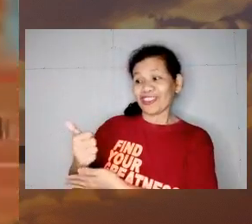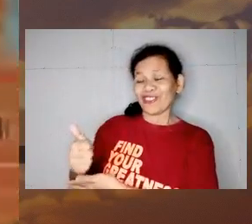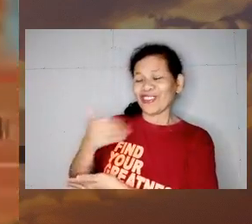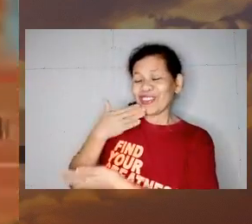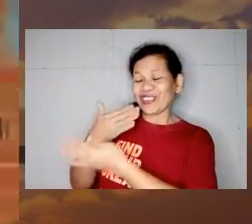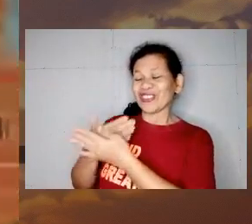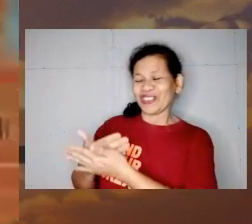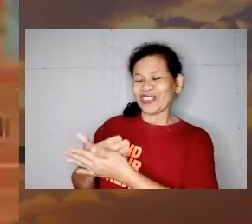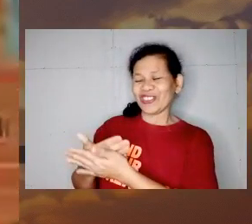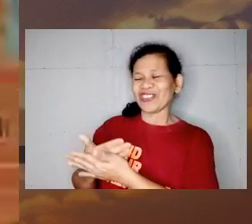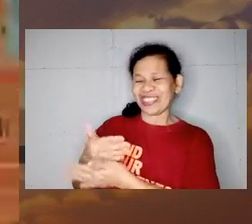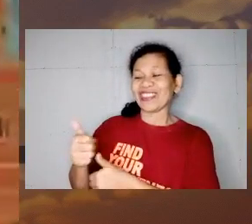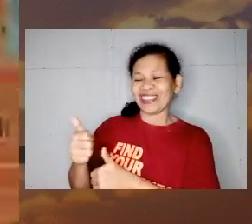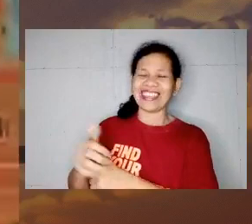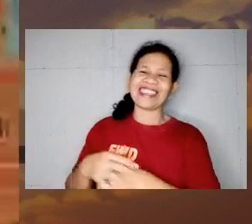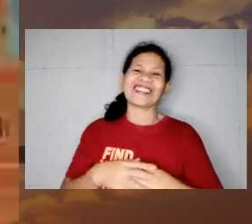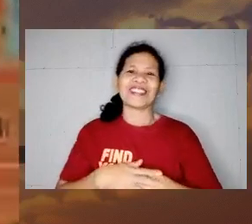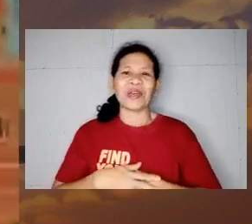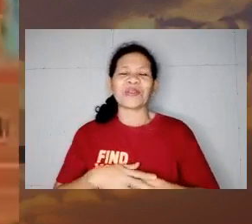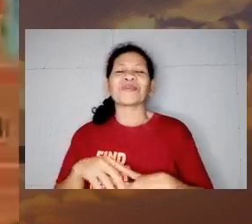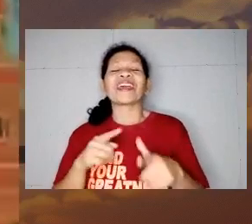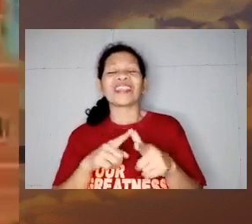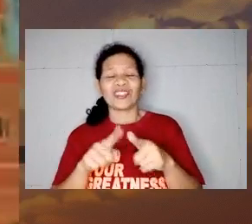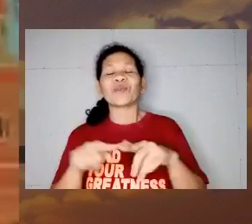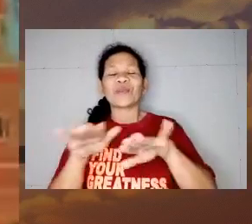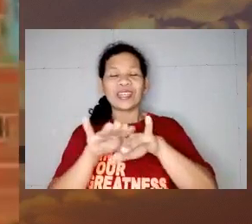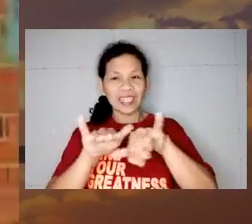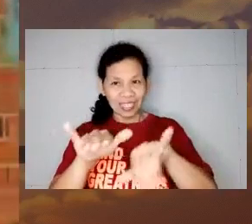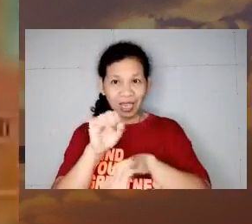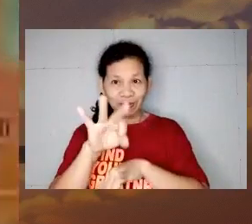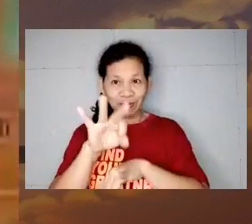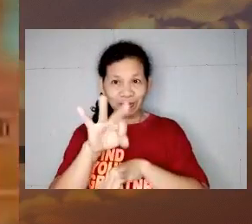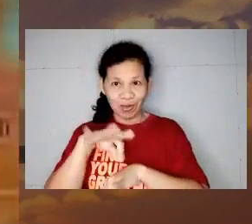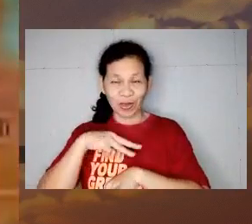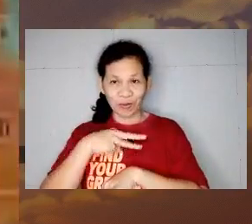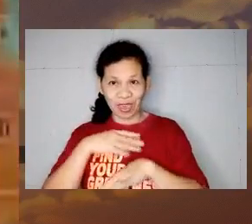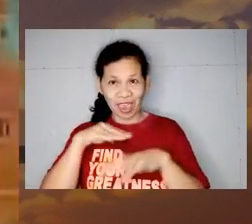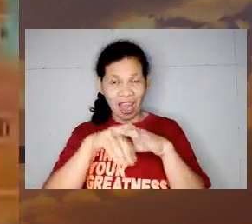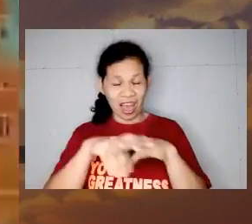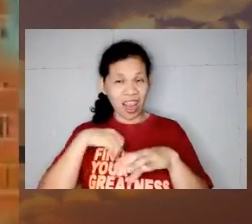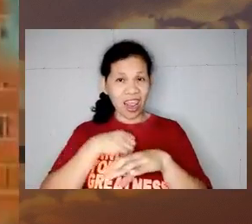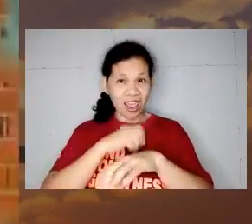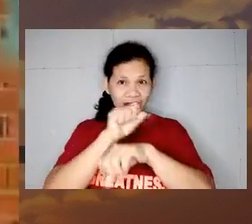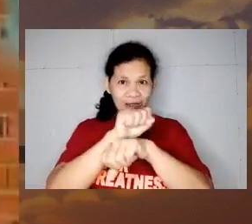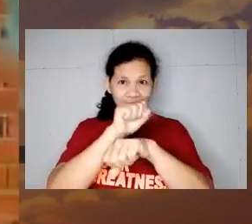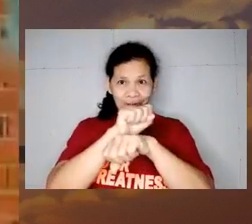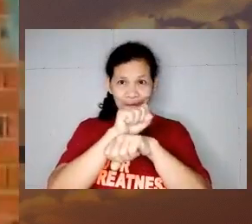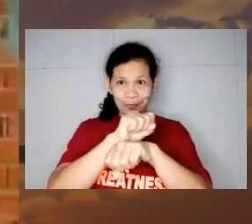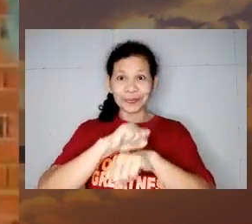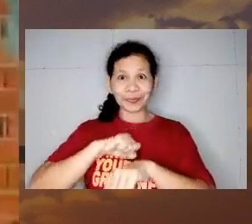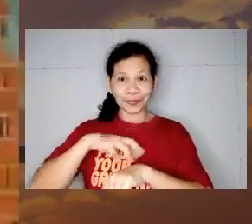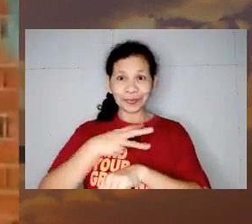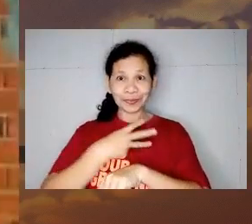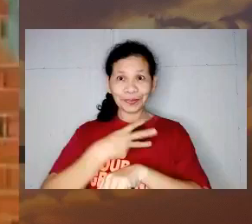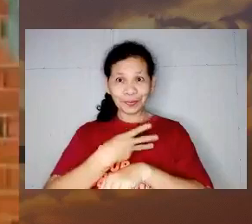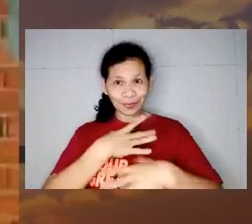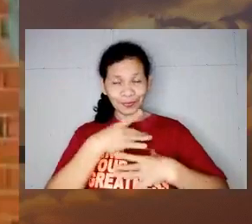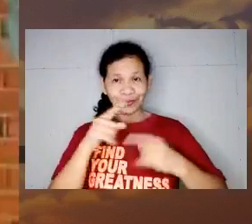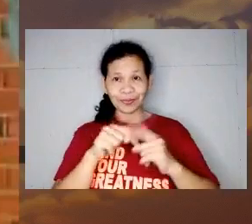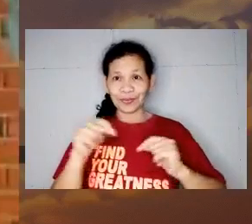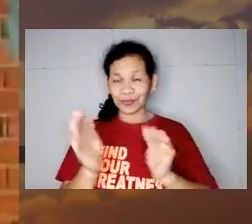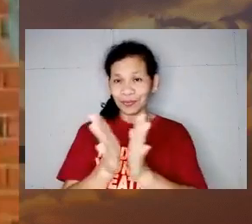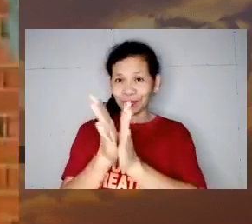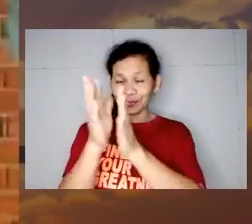gusto talaga natin na talagang pupurihin, sasangayuan yung ating ginagawa